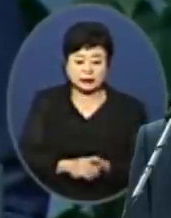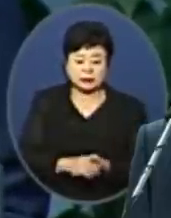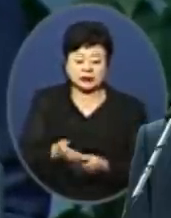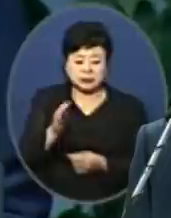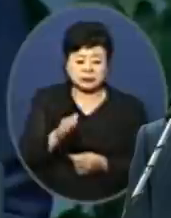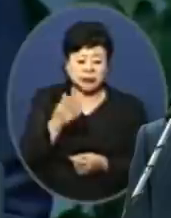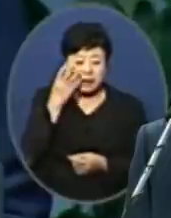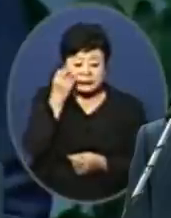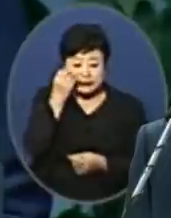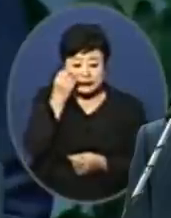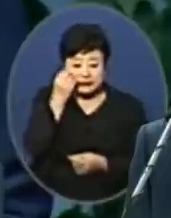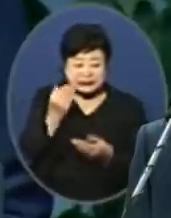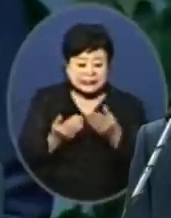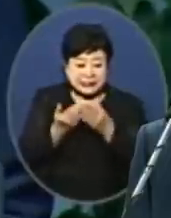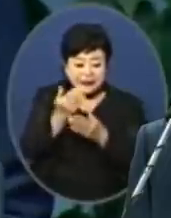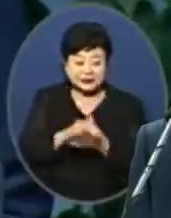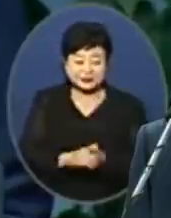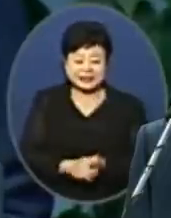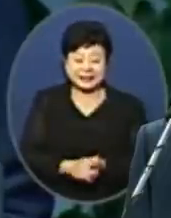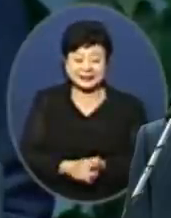그런데 희한한 일이 생겼어요.